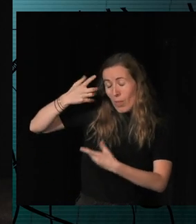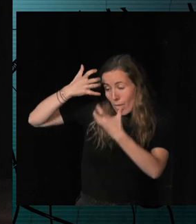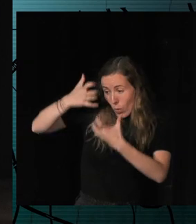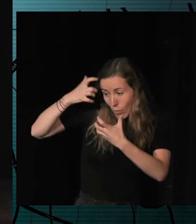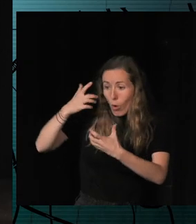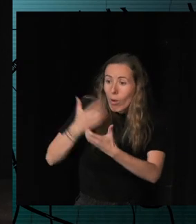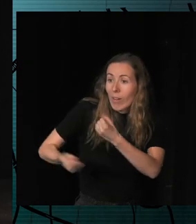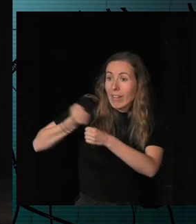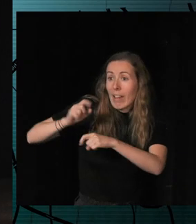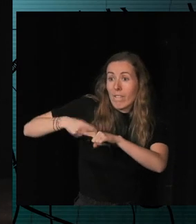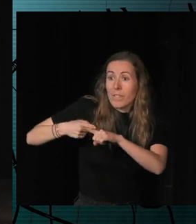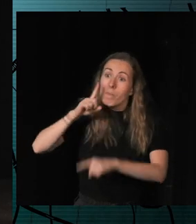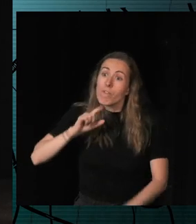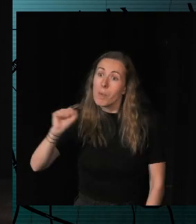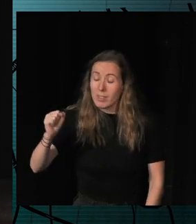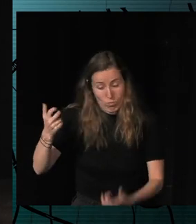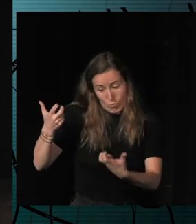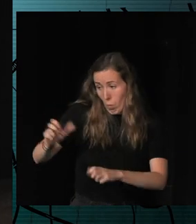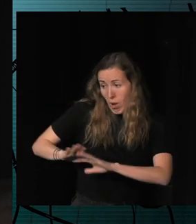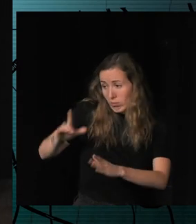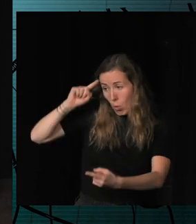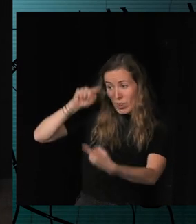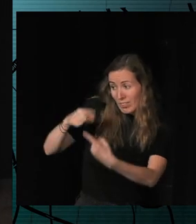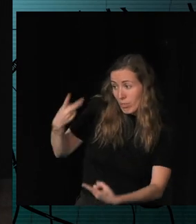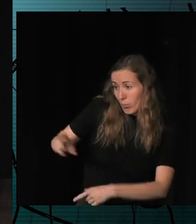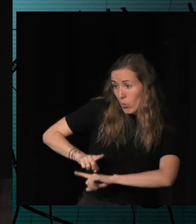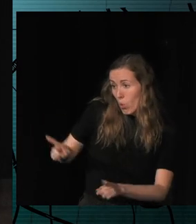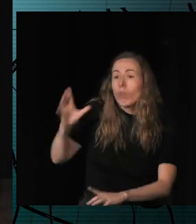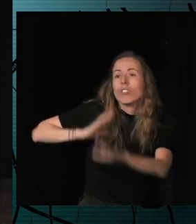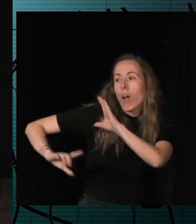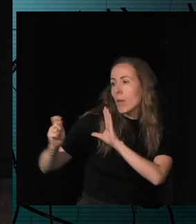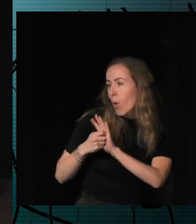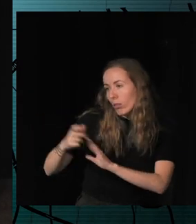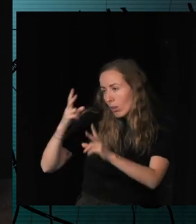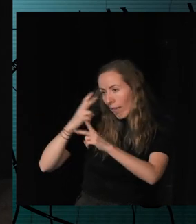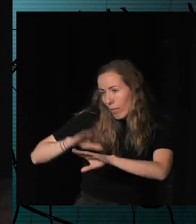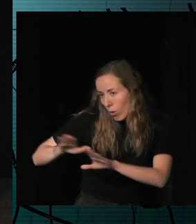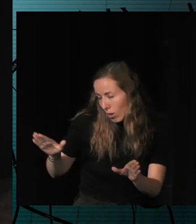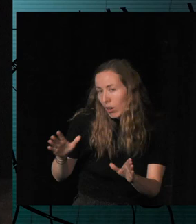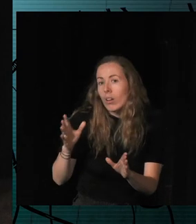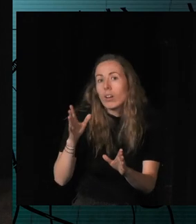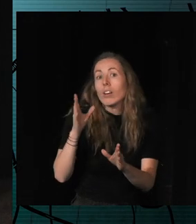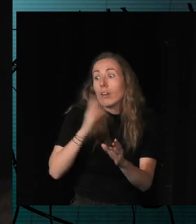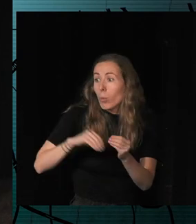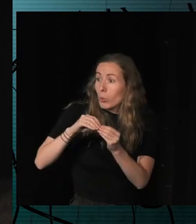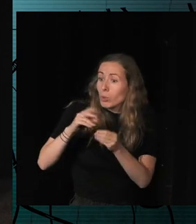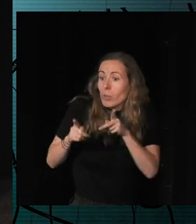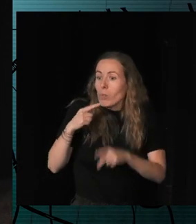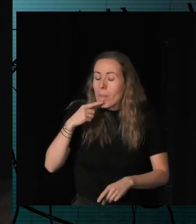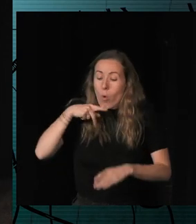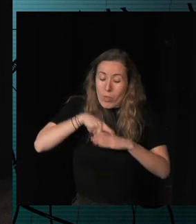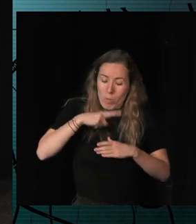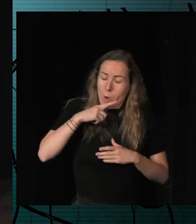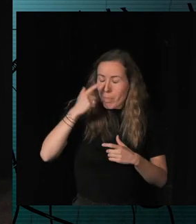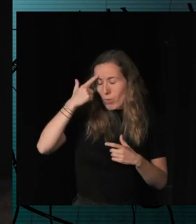des questions 2006 on était vraiment dans le trou du trou de et alors ça peut-être d'une d'une intention à la base maladroite comme tu